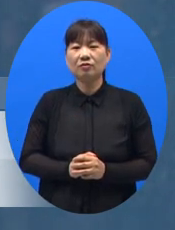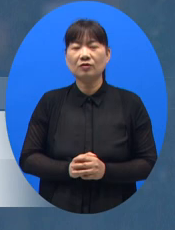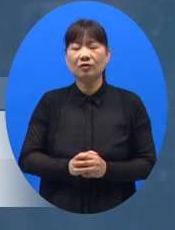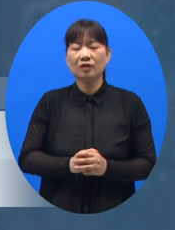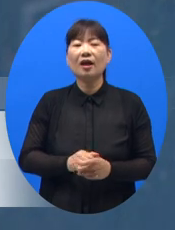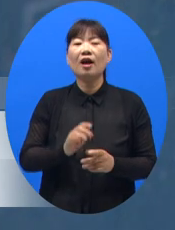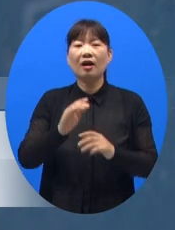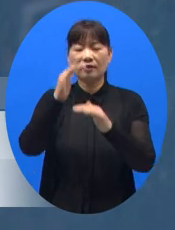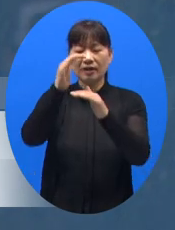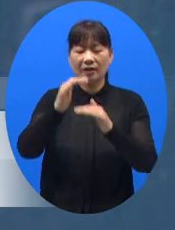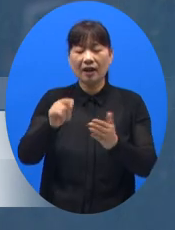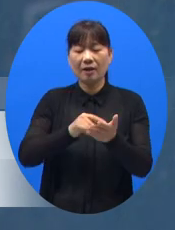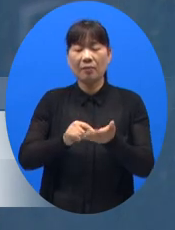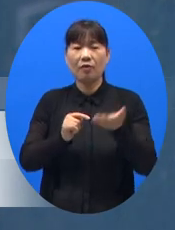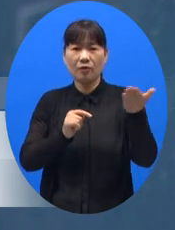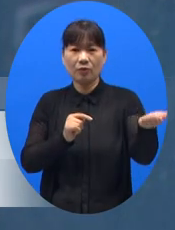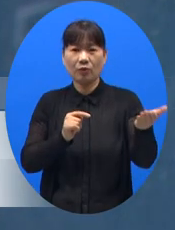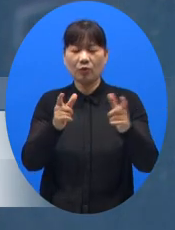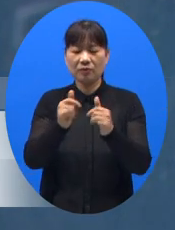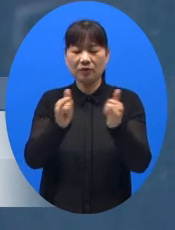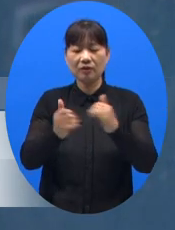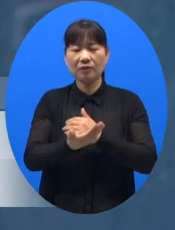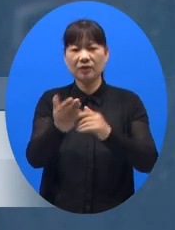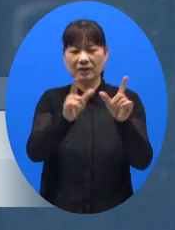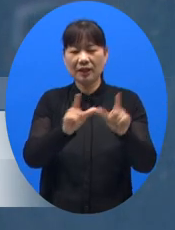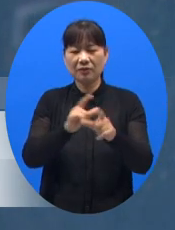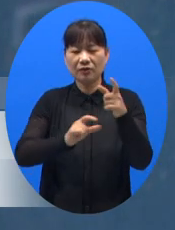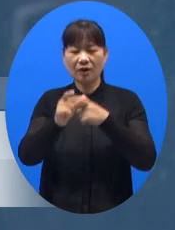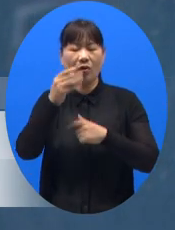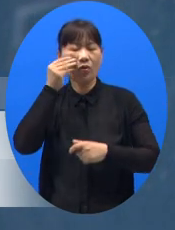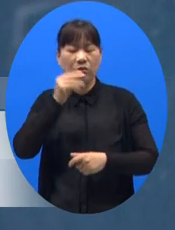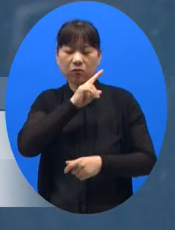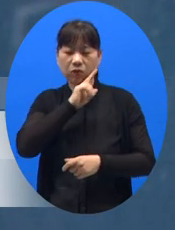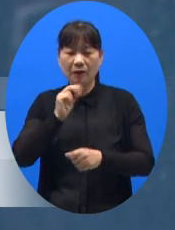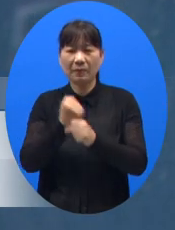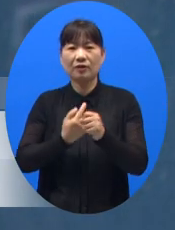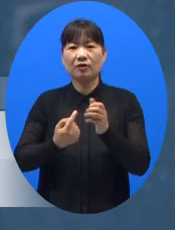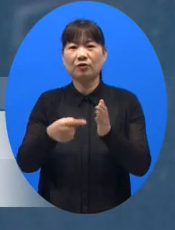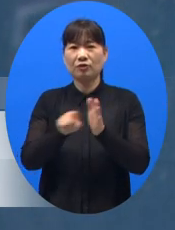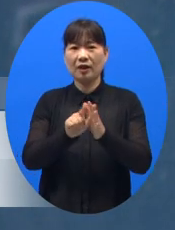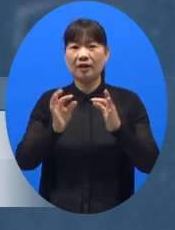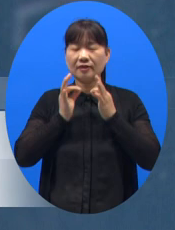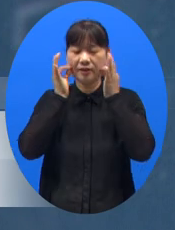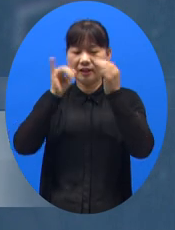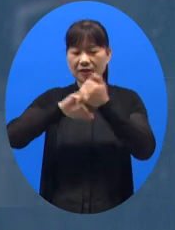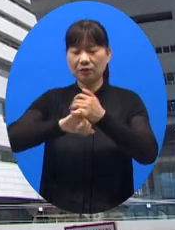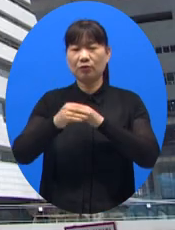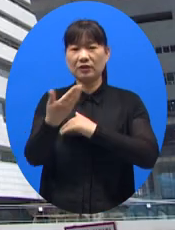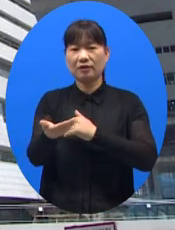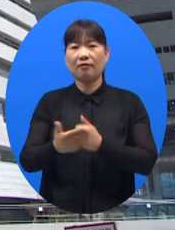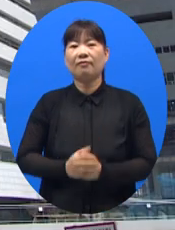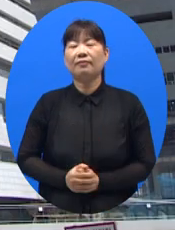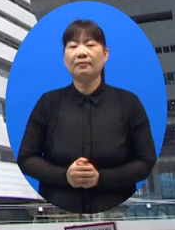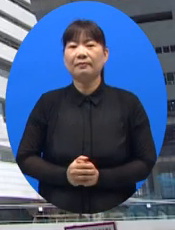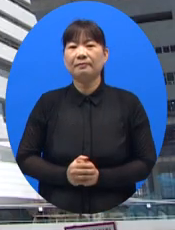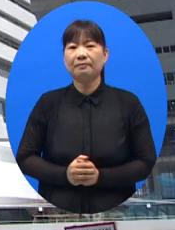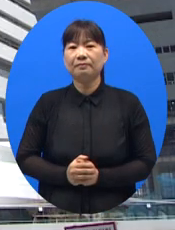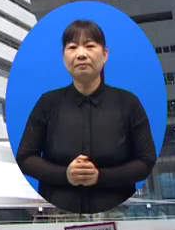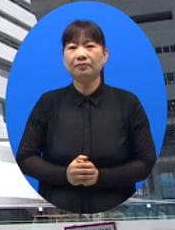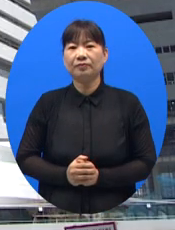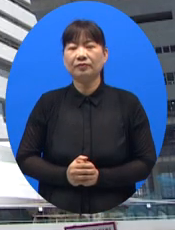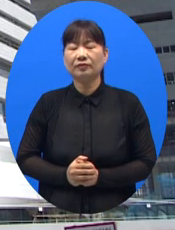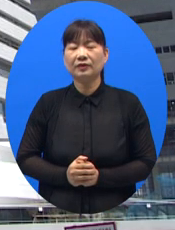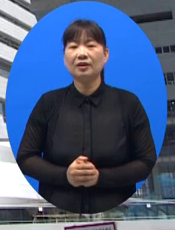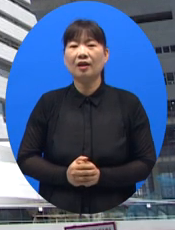나가겠습니다 교민 여러분들의 삶을 보다 윤택하게 만들기 위해서 최선의 노력을 다하겠다는 약속을 드립니다 민선